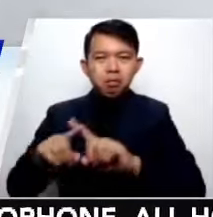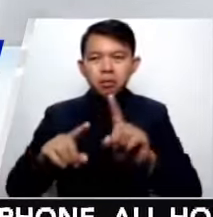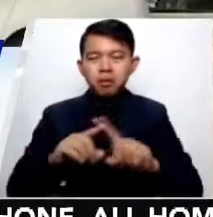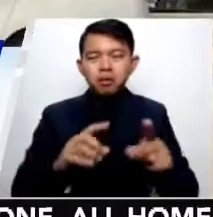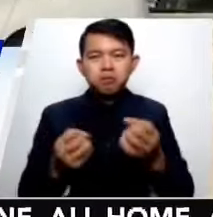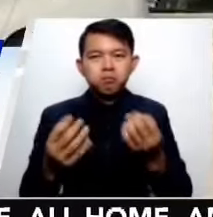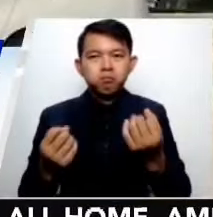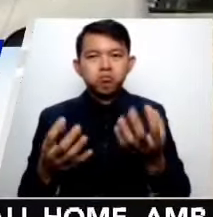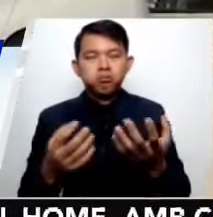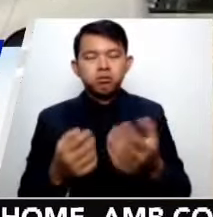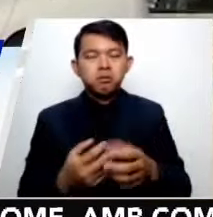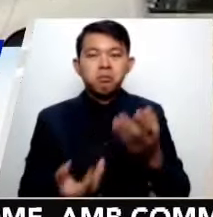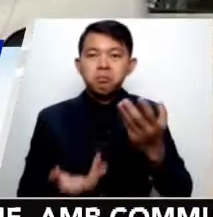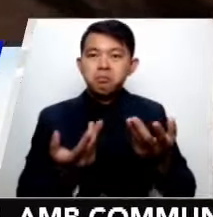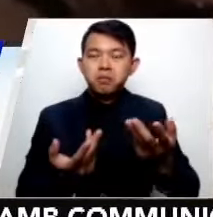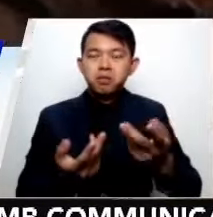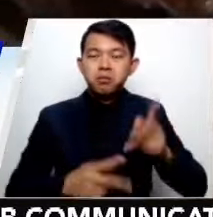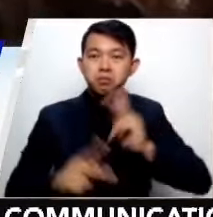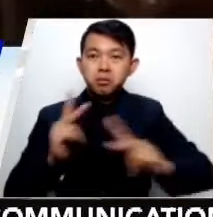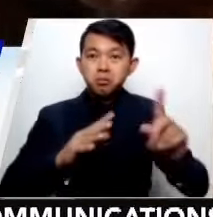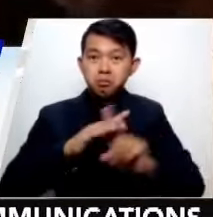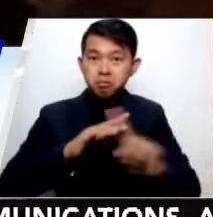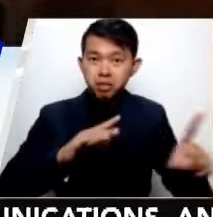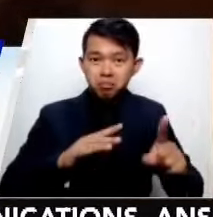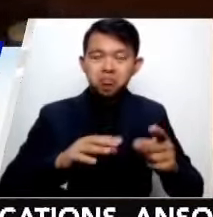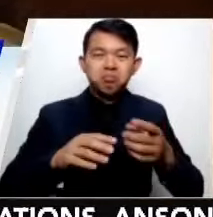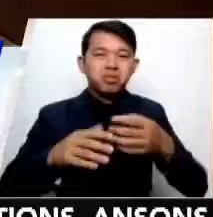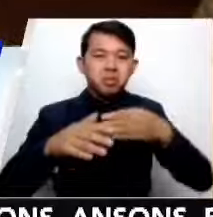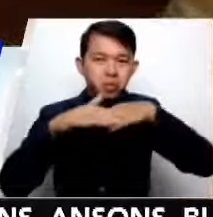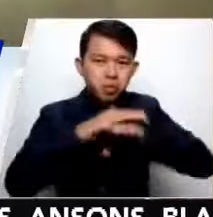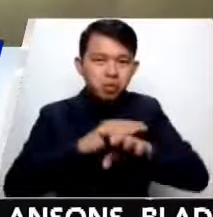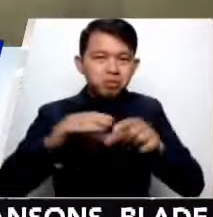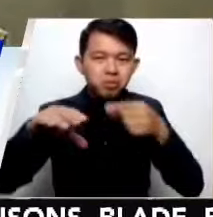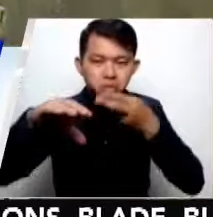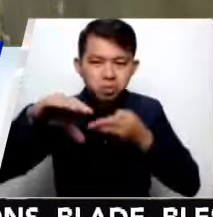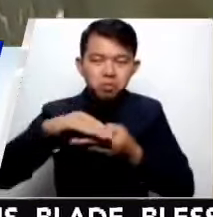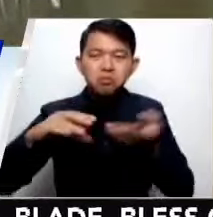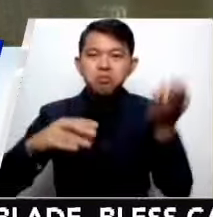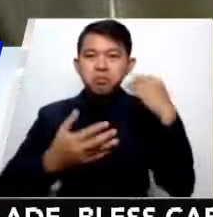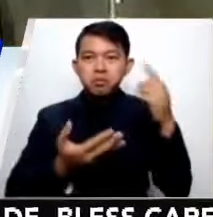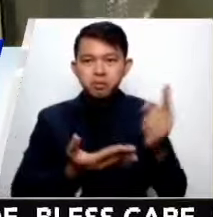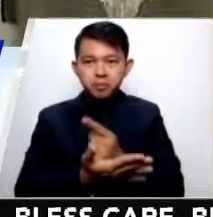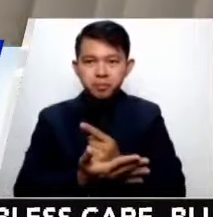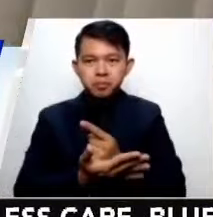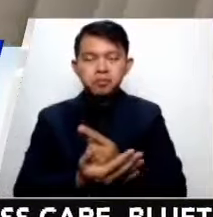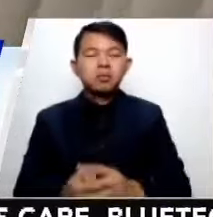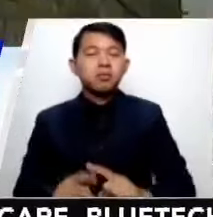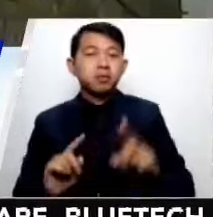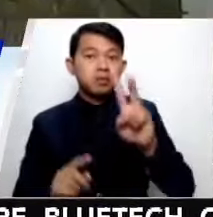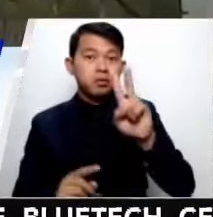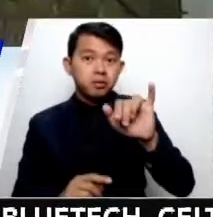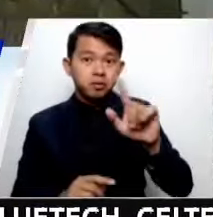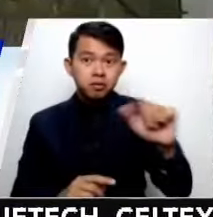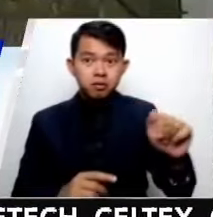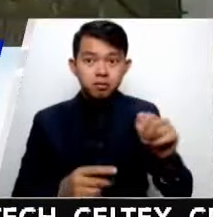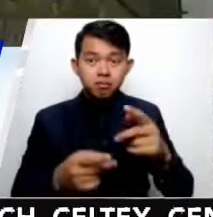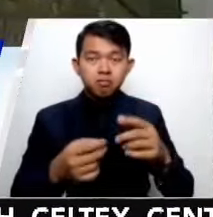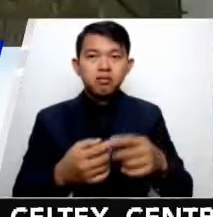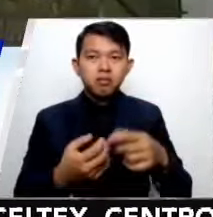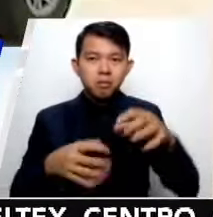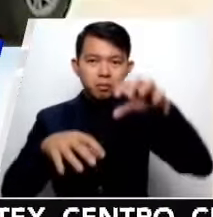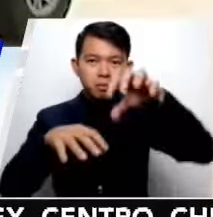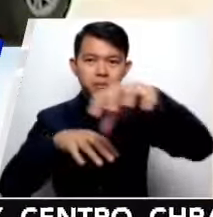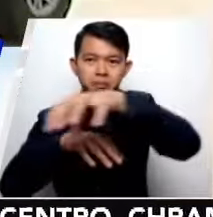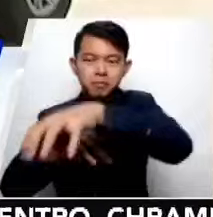ang mga nakatakas sa nireid nila noong isang linggo. Sa loob naman ng mga villa na may para daw sa mga matataas na opisyal at